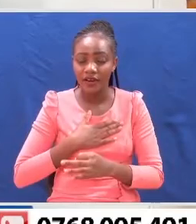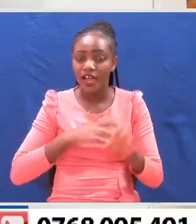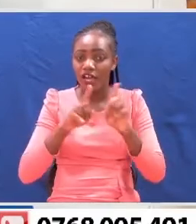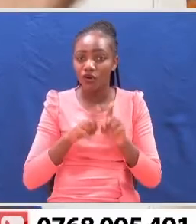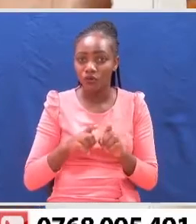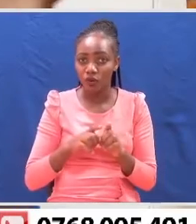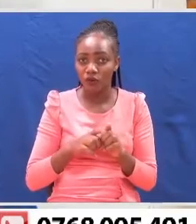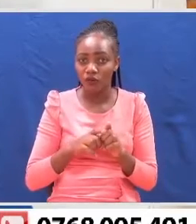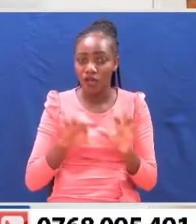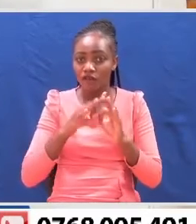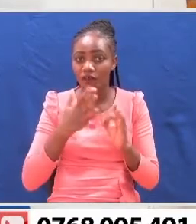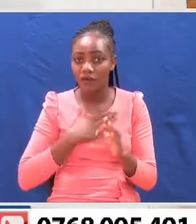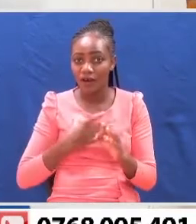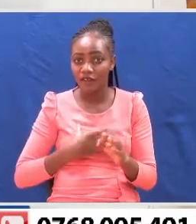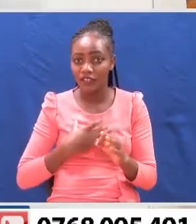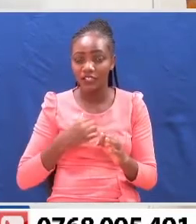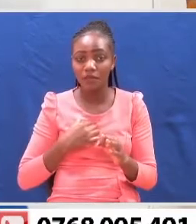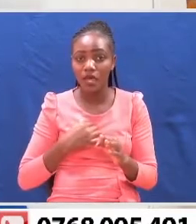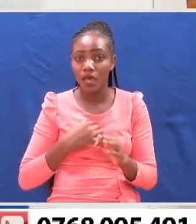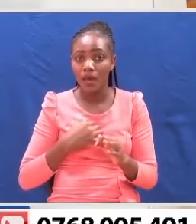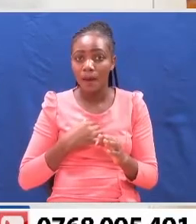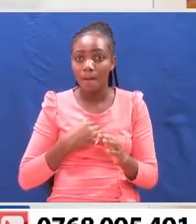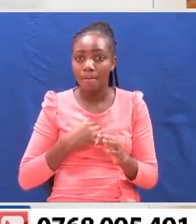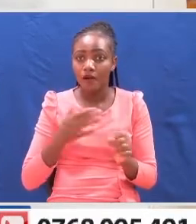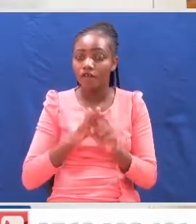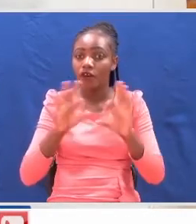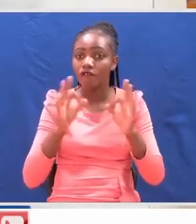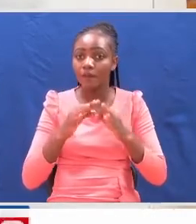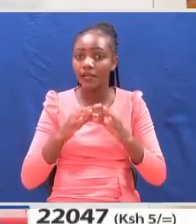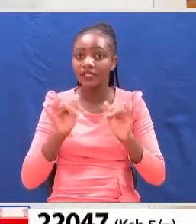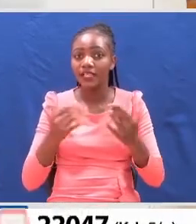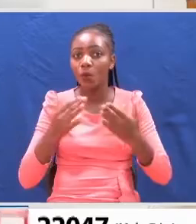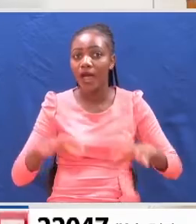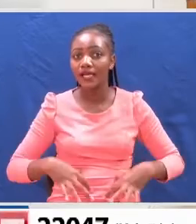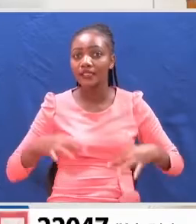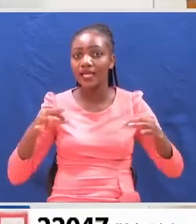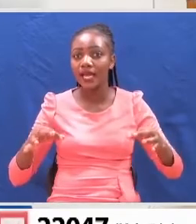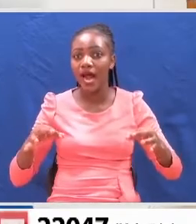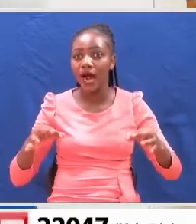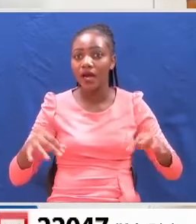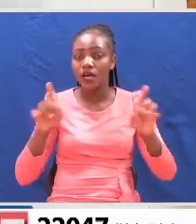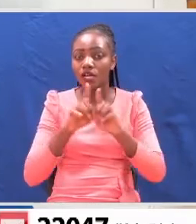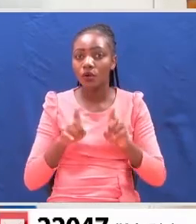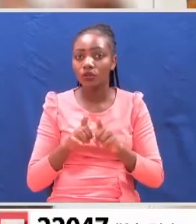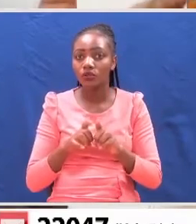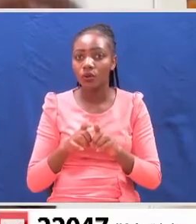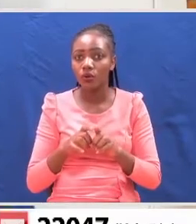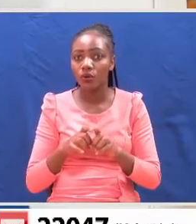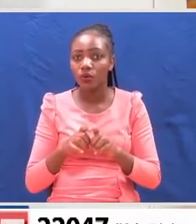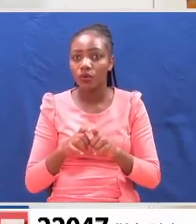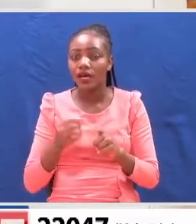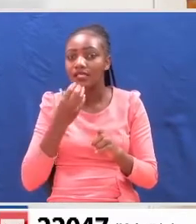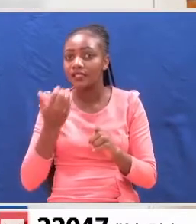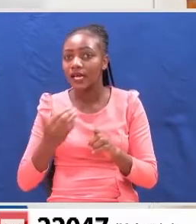wananitembelea hapa, wanaishi kule Kitengela, hata msichana wangu amekuwa hapa, msichana mkubwa amekuwa hapa leo, kijana alikuwa hapa